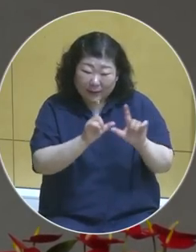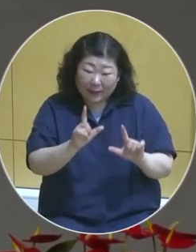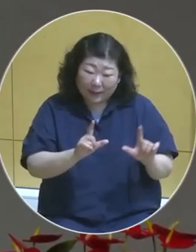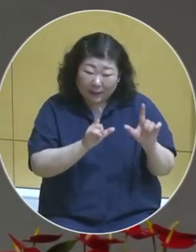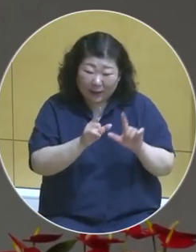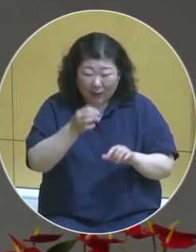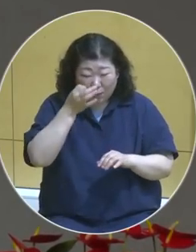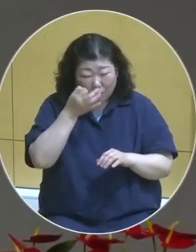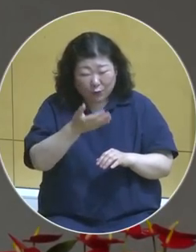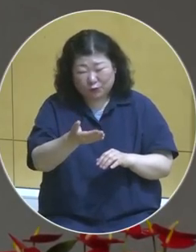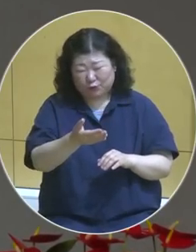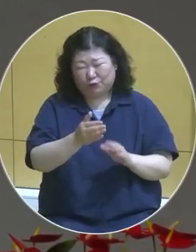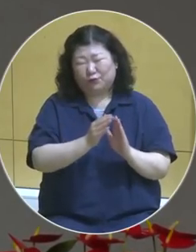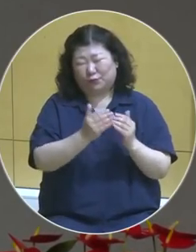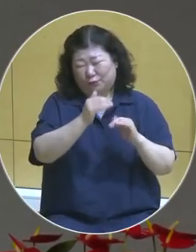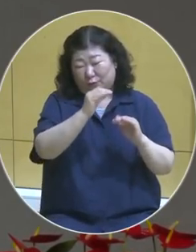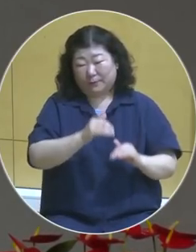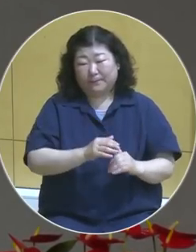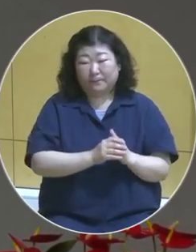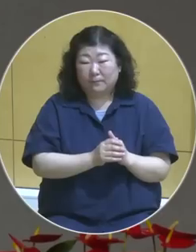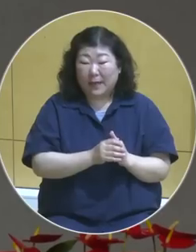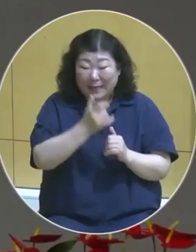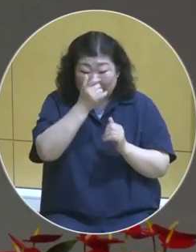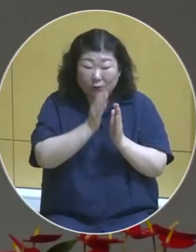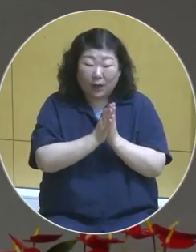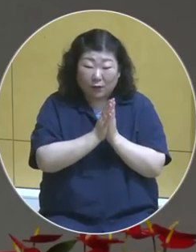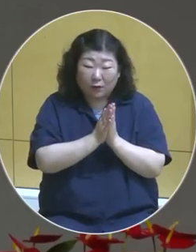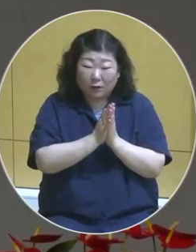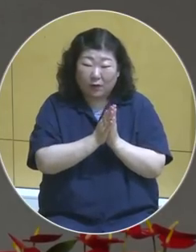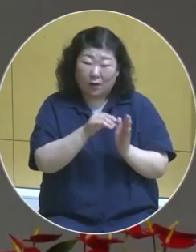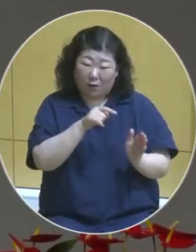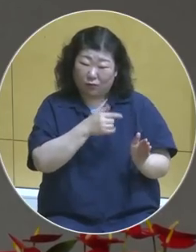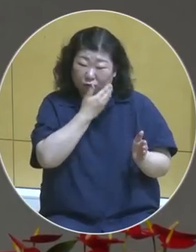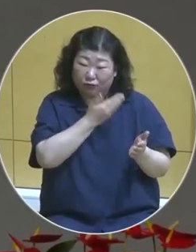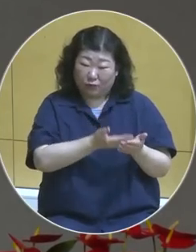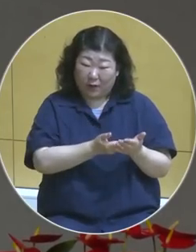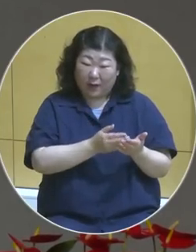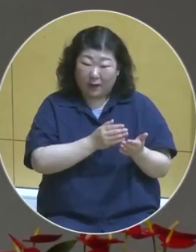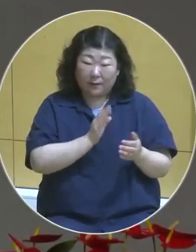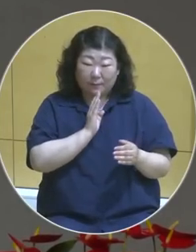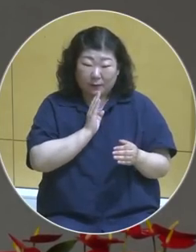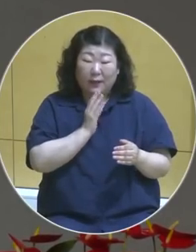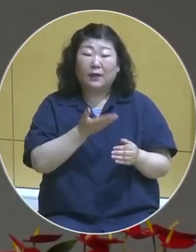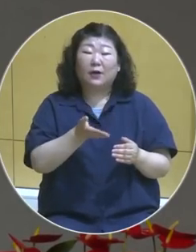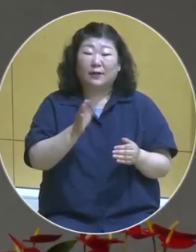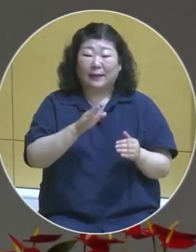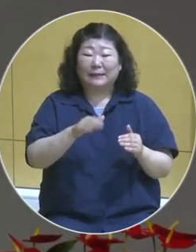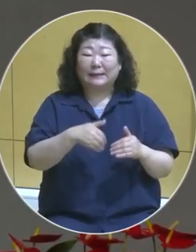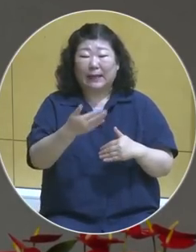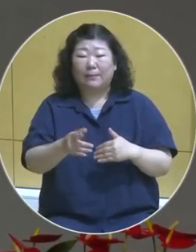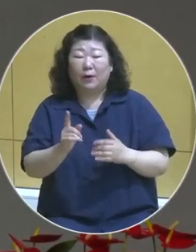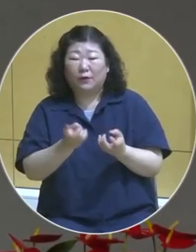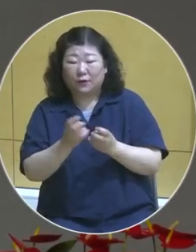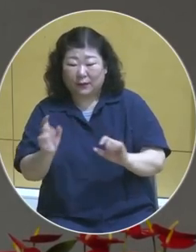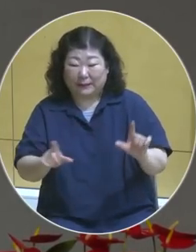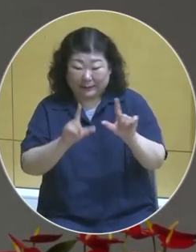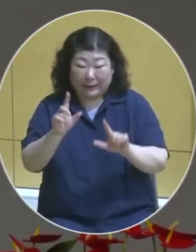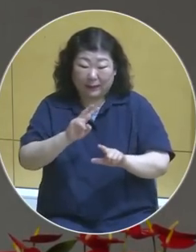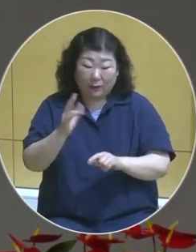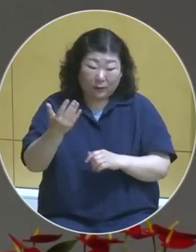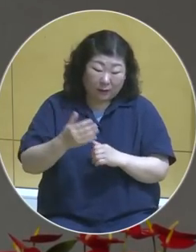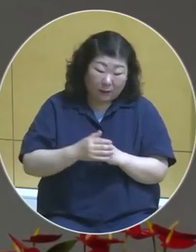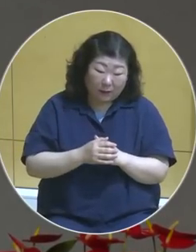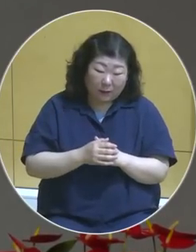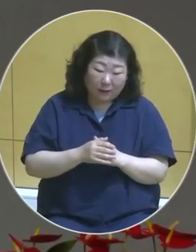보여주는 본문입니다. 우리가 기도하는 것도 중요하지만 기도한 사람은 어떻게 살아야 되는가, 그런